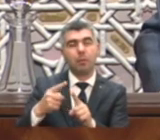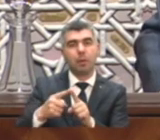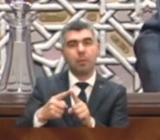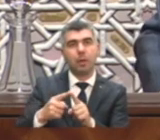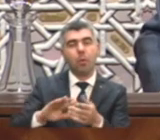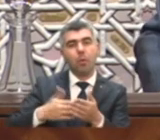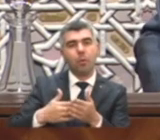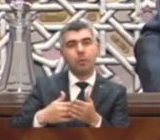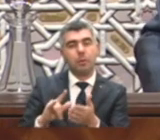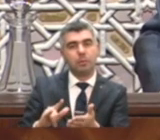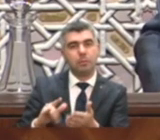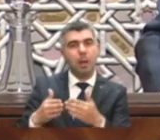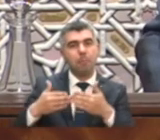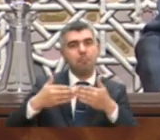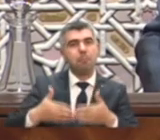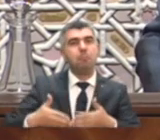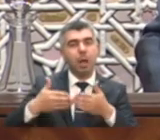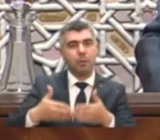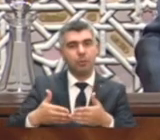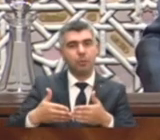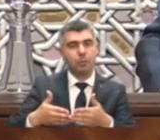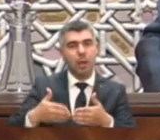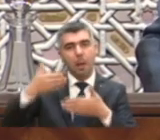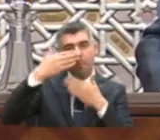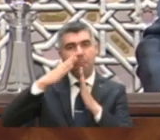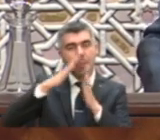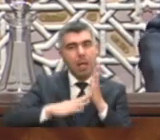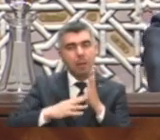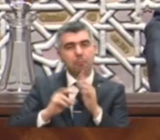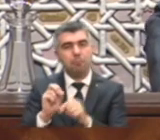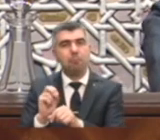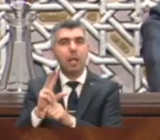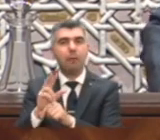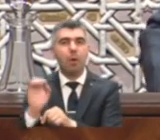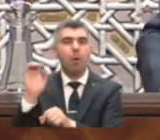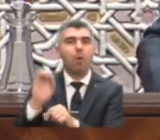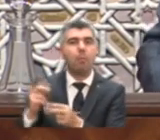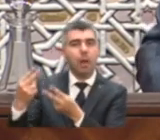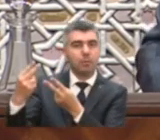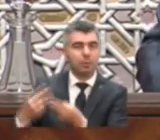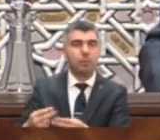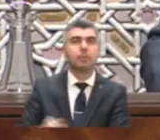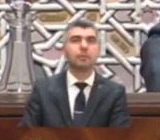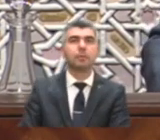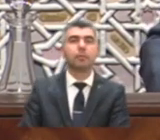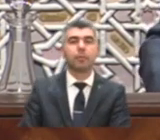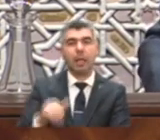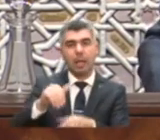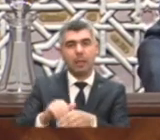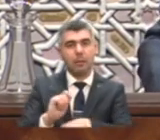عبر الرحلات البحرية من وإلى المغرب للسيدات والسادة النواب المحترمين على الفريق